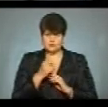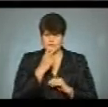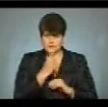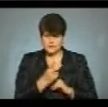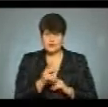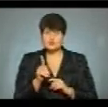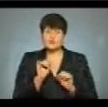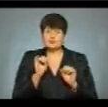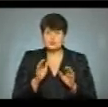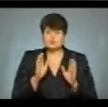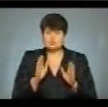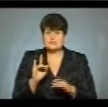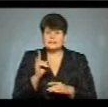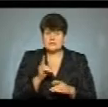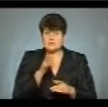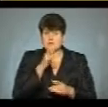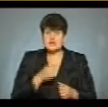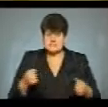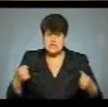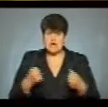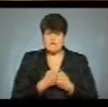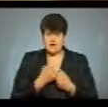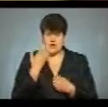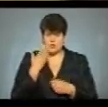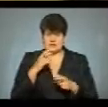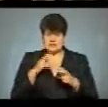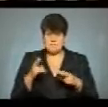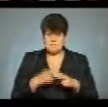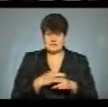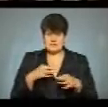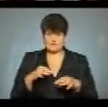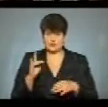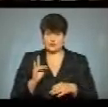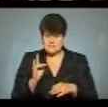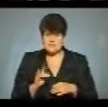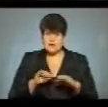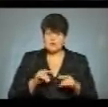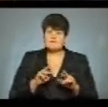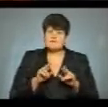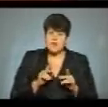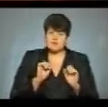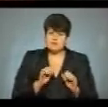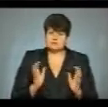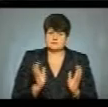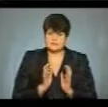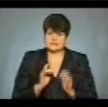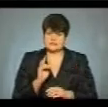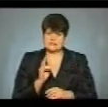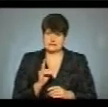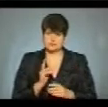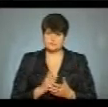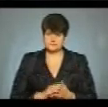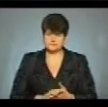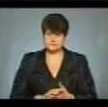показано, що може статися з дитиною під час аварії, коли вона сидить без автокрісла. Потім, як автокрісло може убезпечити дитину.